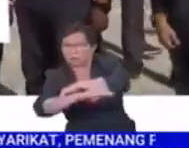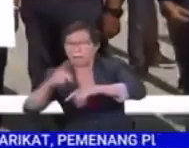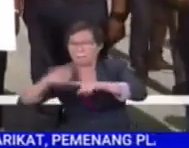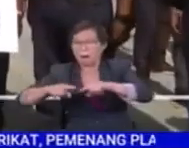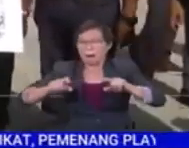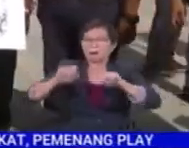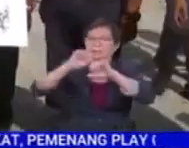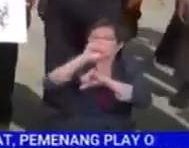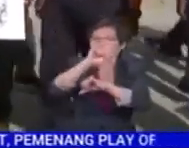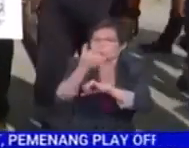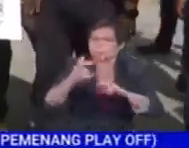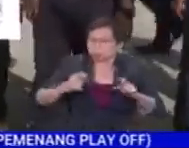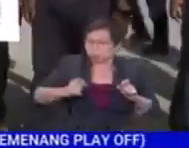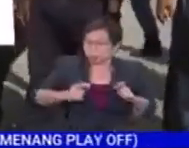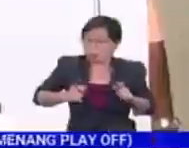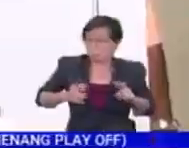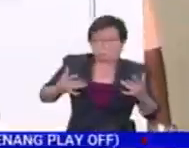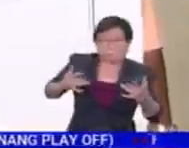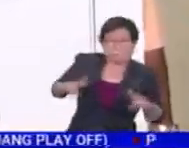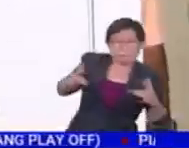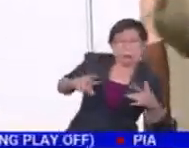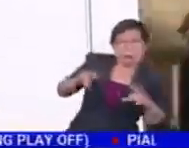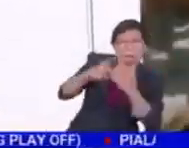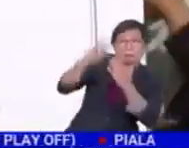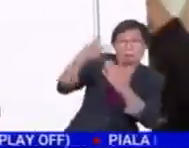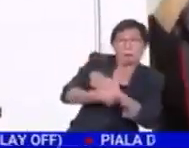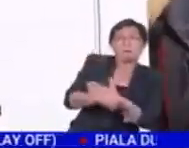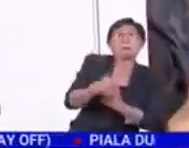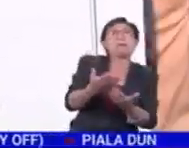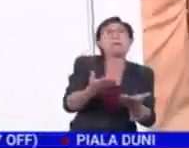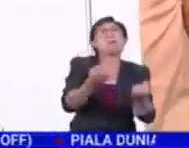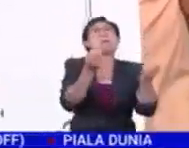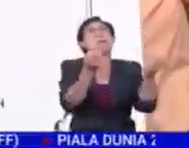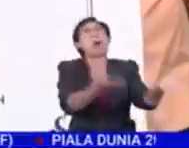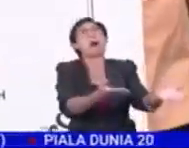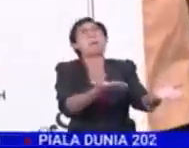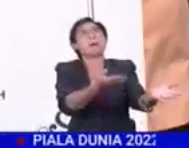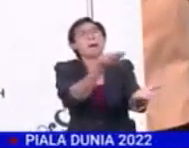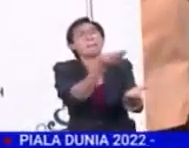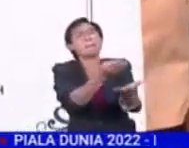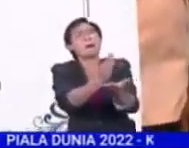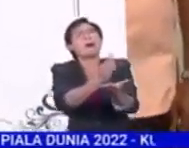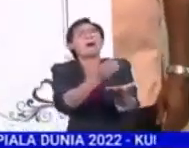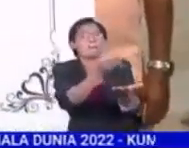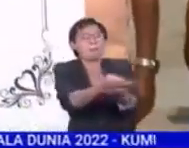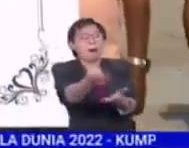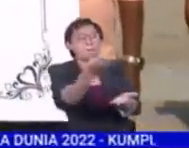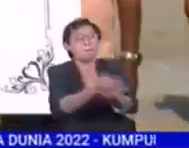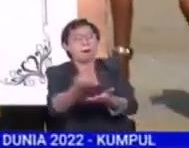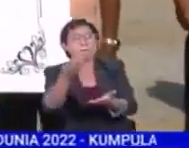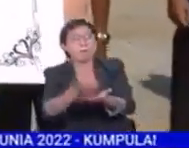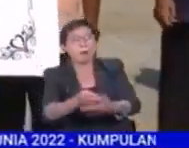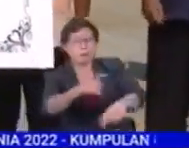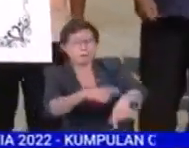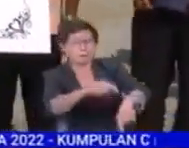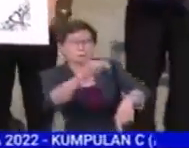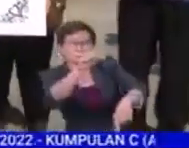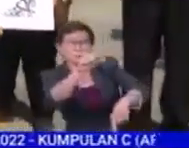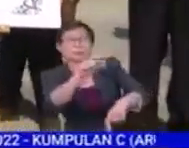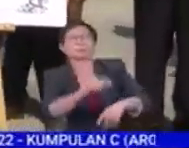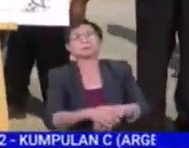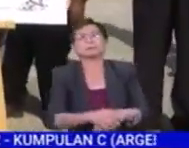Syarikat swasta malam nafikan pajak itu menjadi gajah putih Karena gedung beli belah tersebut akan dibuka dalam masa